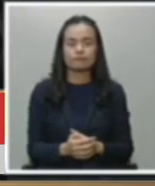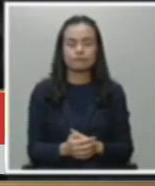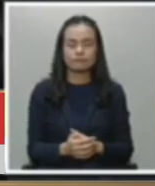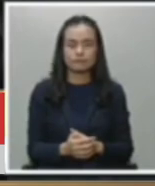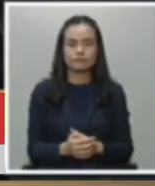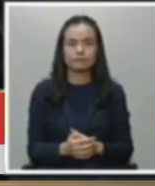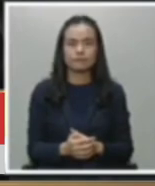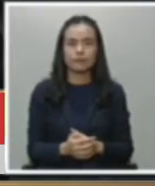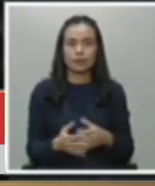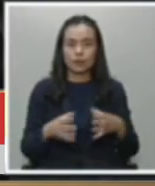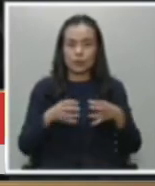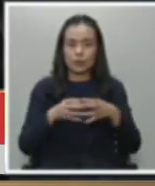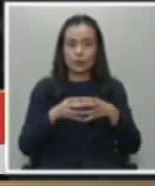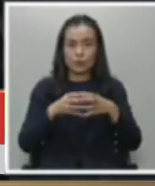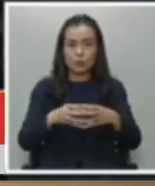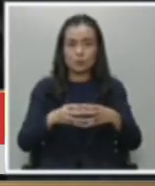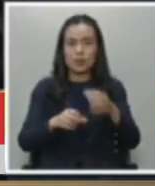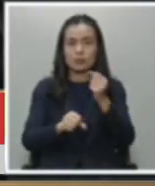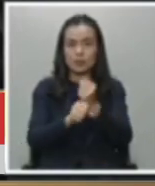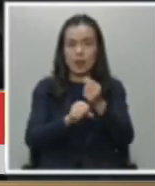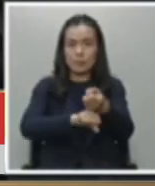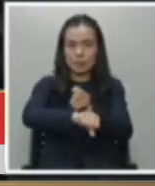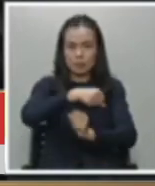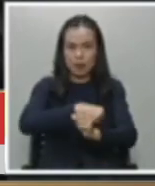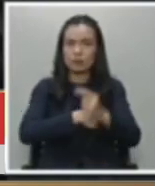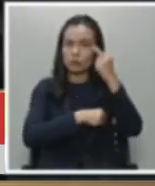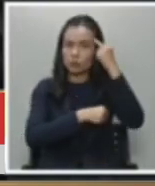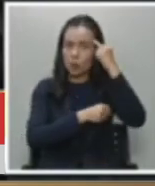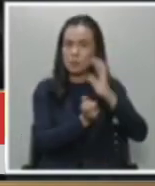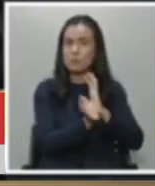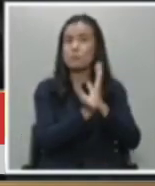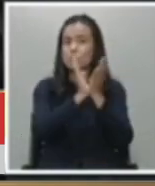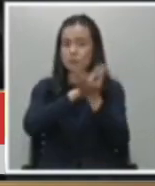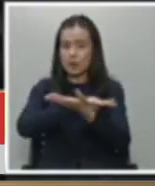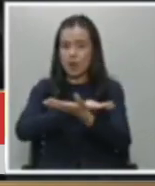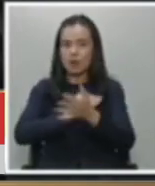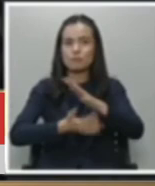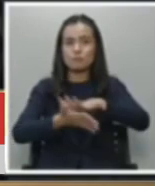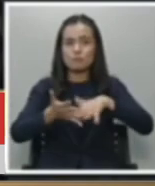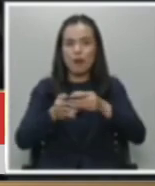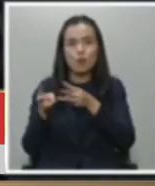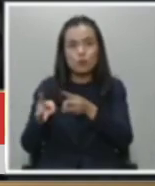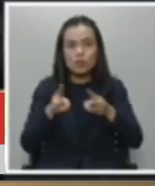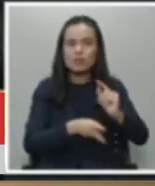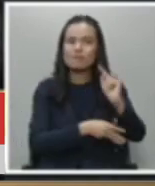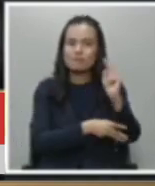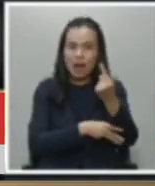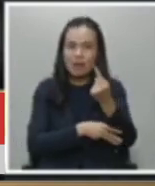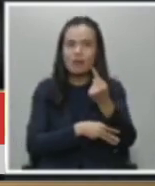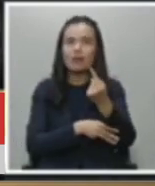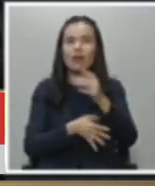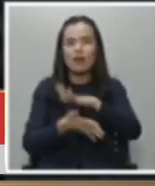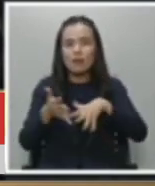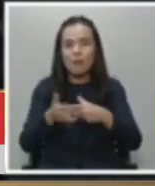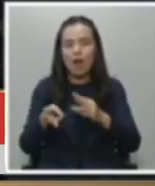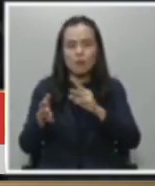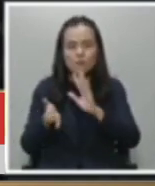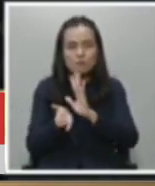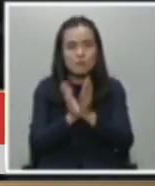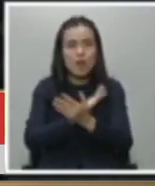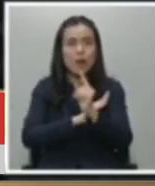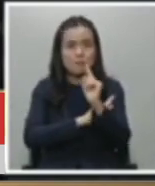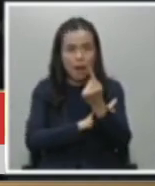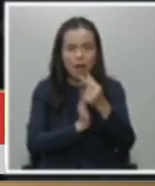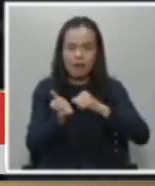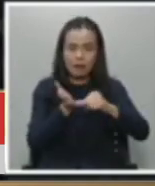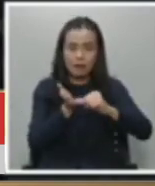ชุดเผชิญเหตุที่จะเข้าไปปฏิบัติการนั้นจะต้องปรับเปลี่ยนยุทธวิธีปรับเปลี่ยนวิธีการในการดำเนินการแล้วเข้